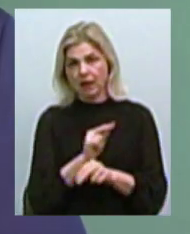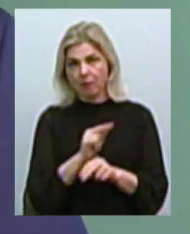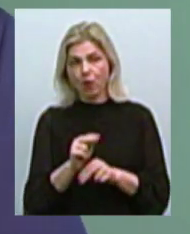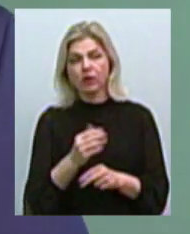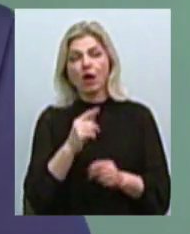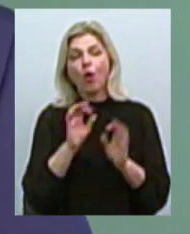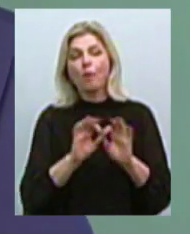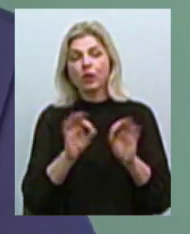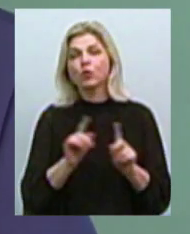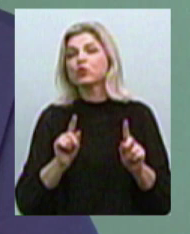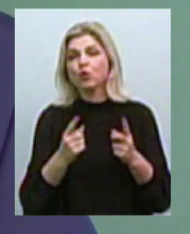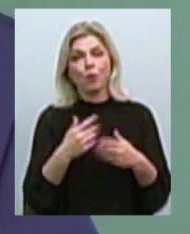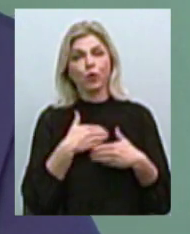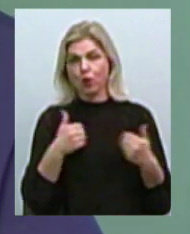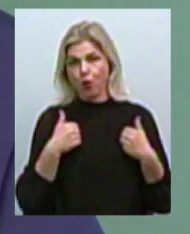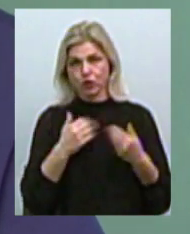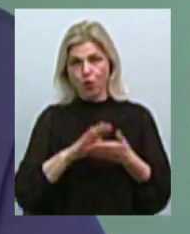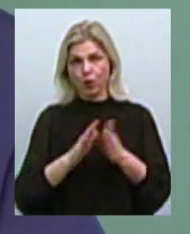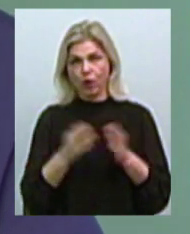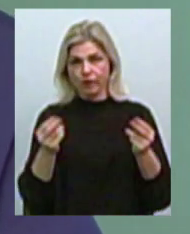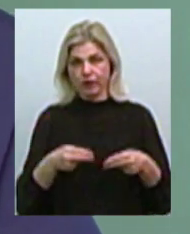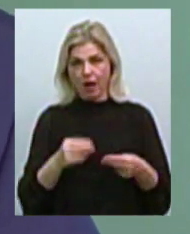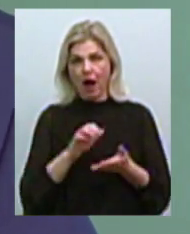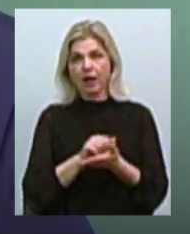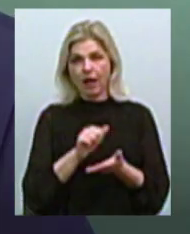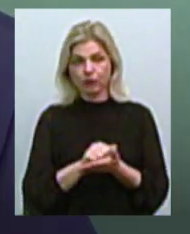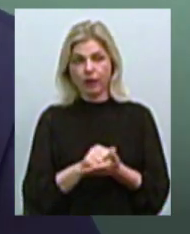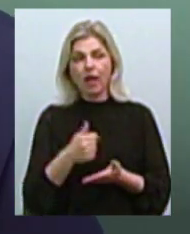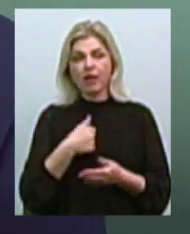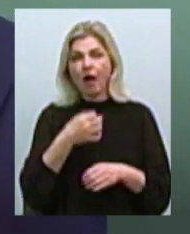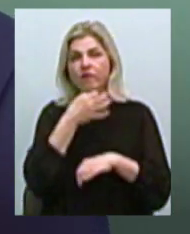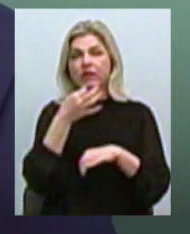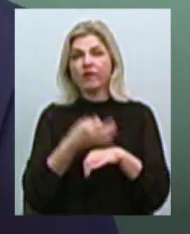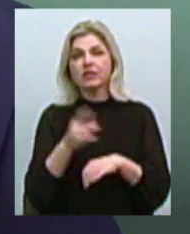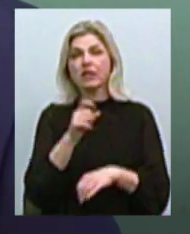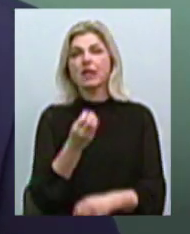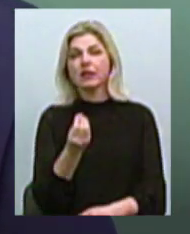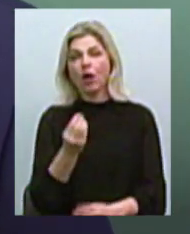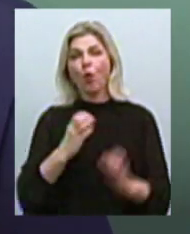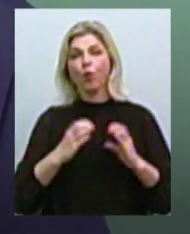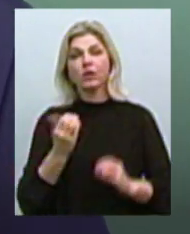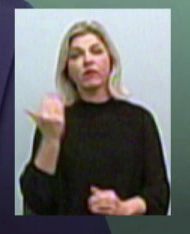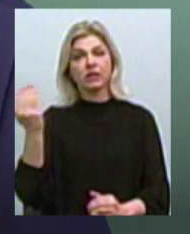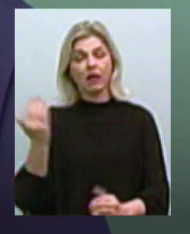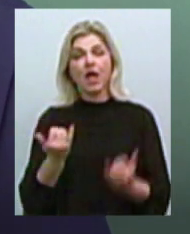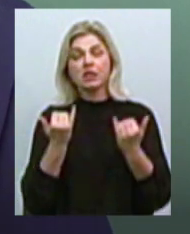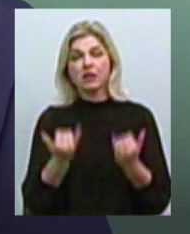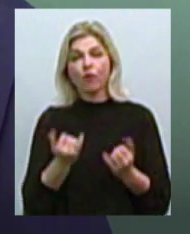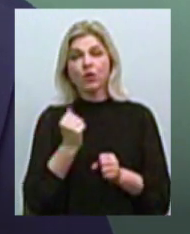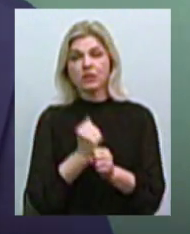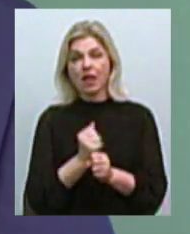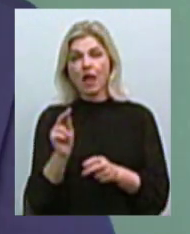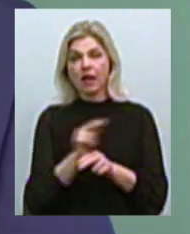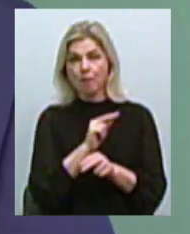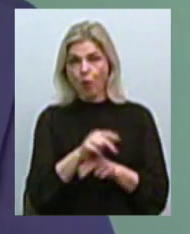договору оренди. Я, вибачаєте, відповідаю за кошти університету. Ми сьогодні тут зробимо ремонт, договір оренди